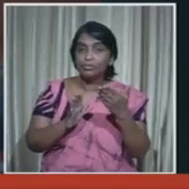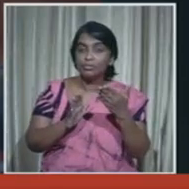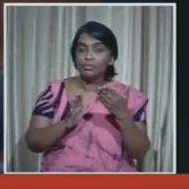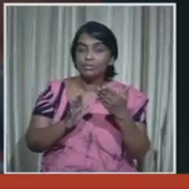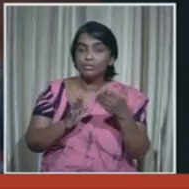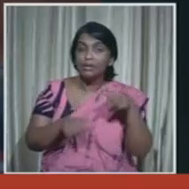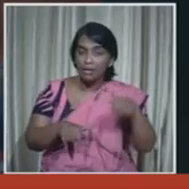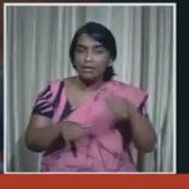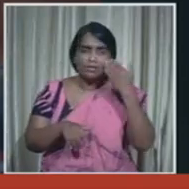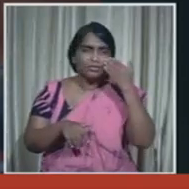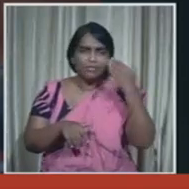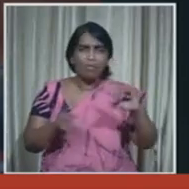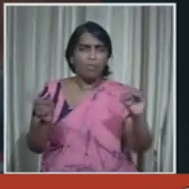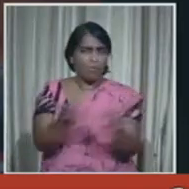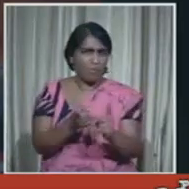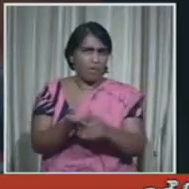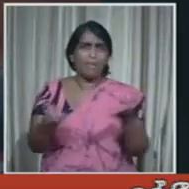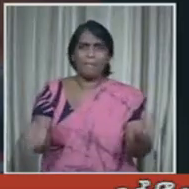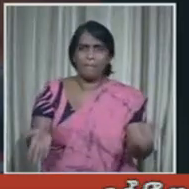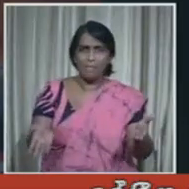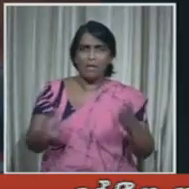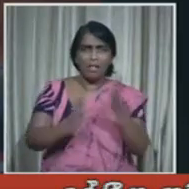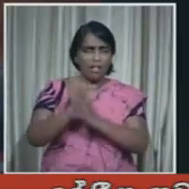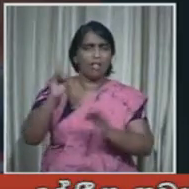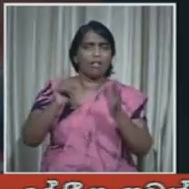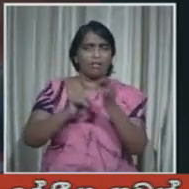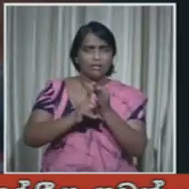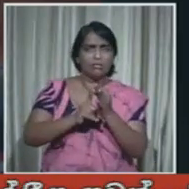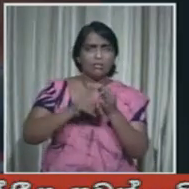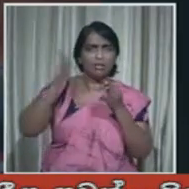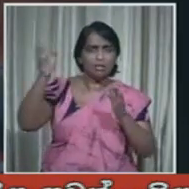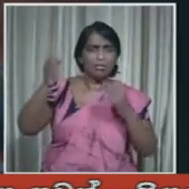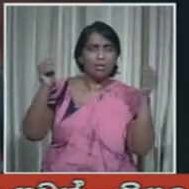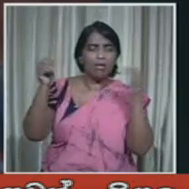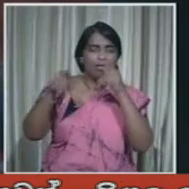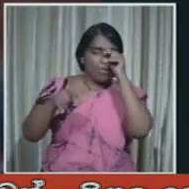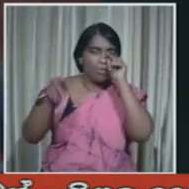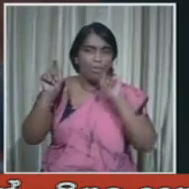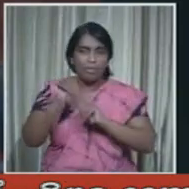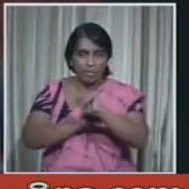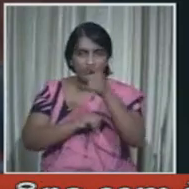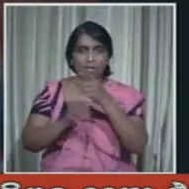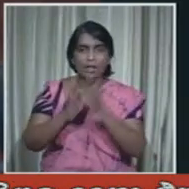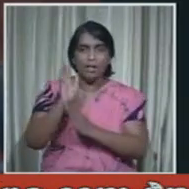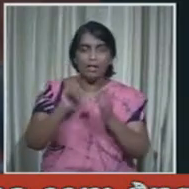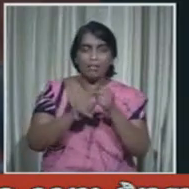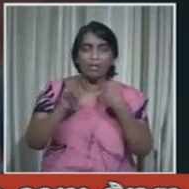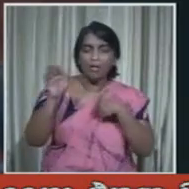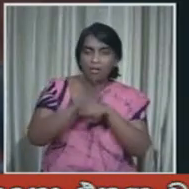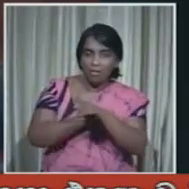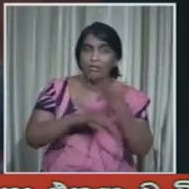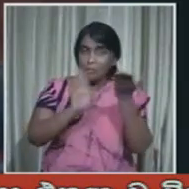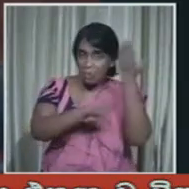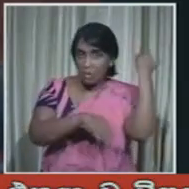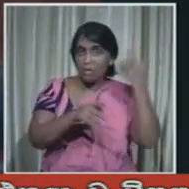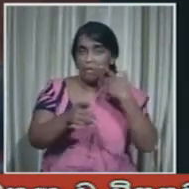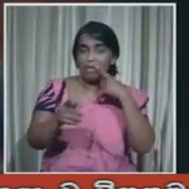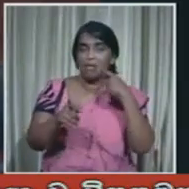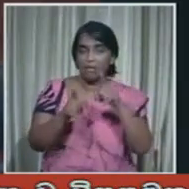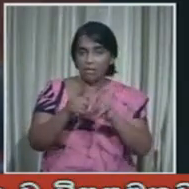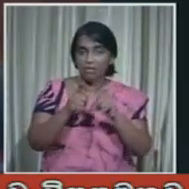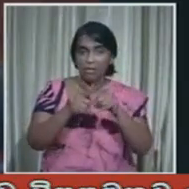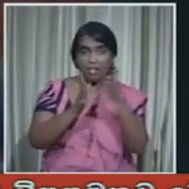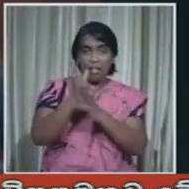මේක අපි දැක්කනද ප්‍රචණ්ඩත්වය මන්ත්‍රීවරුන්ට හැංගිලා මෙතන යන්න වුණා මන්ත්‍රීවරු හැංගිලා දීක වෙලාවක් මේකදි වටකරා